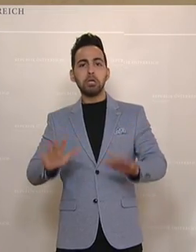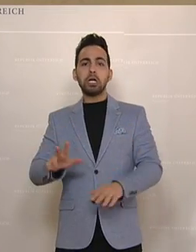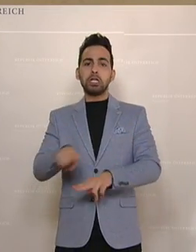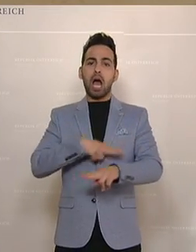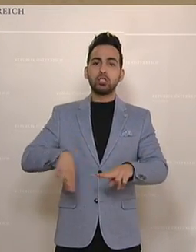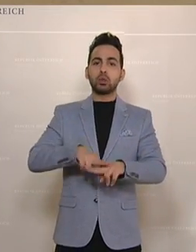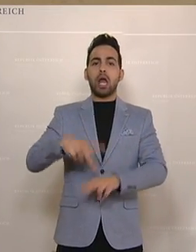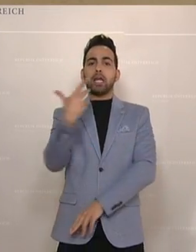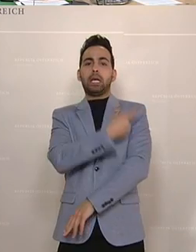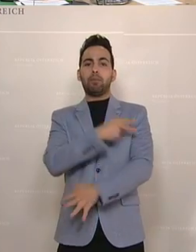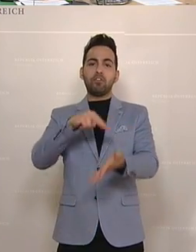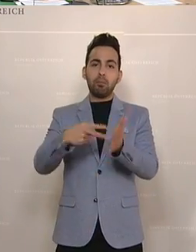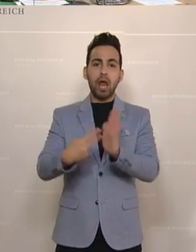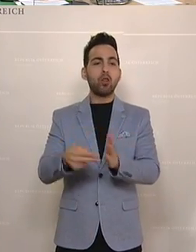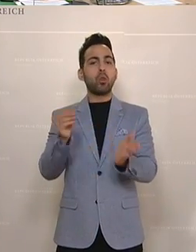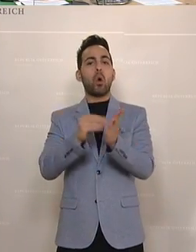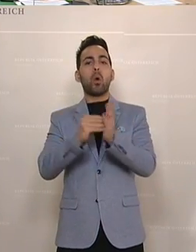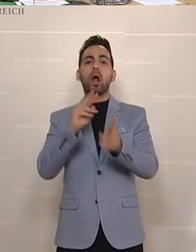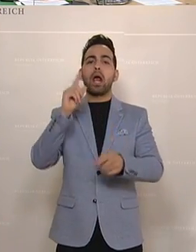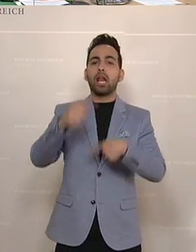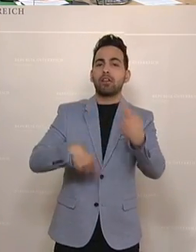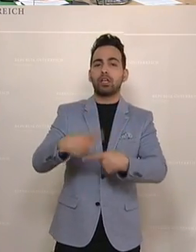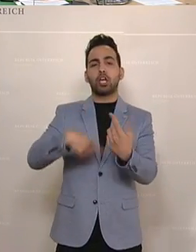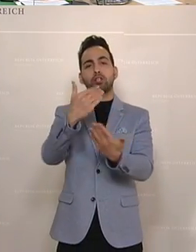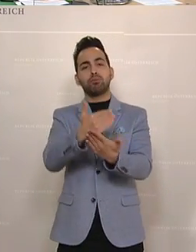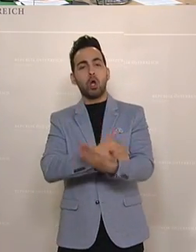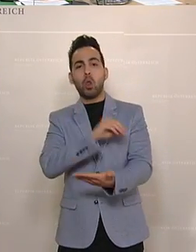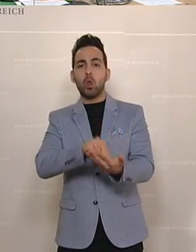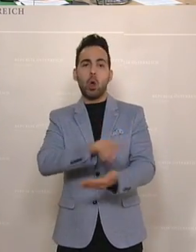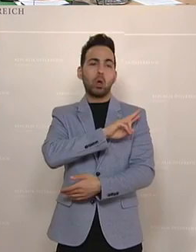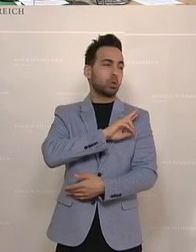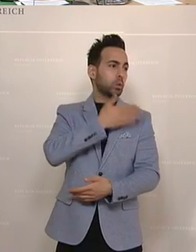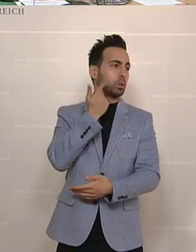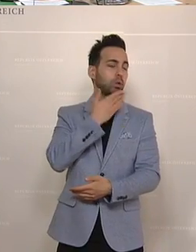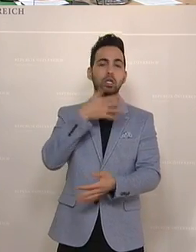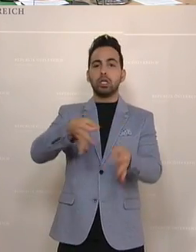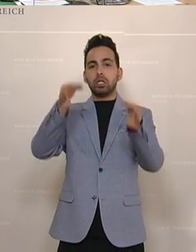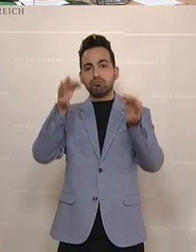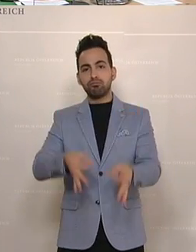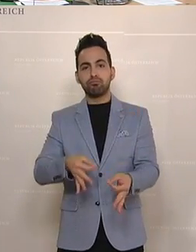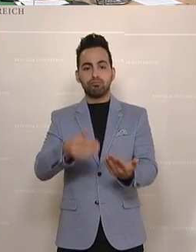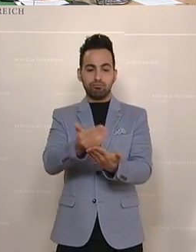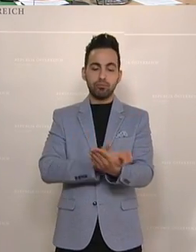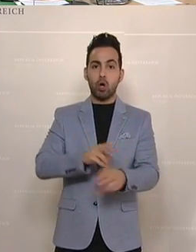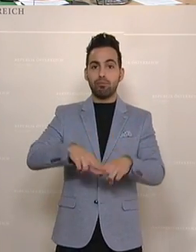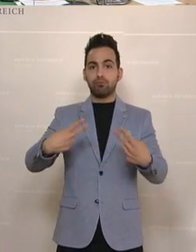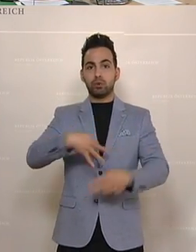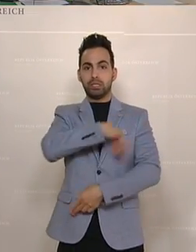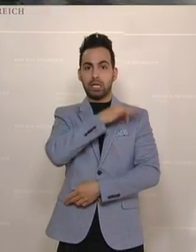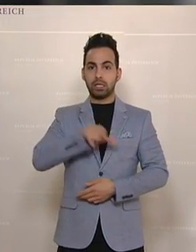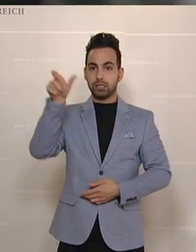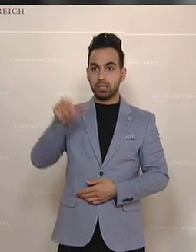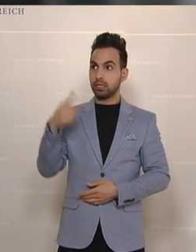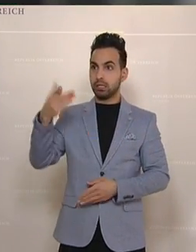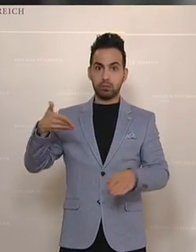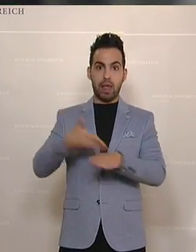dann wochenlang noch in Entwicklung war, nie konkretisiert war, wo dann der Bundeskanzler wieder dazwischen gegrätscht worden ist und dann den eigentlich